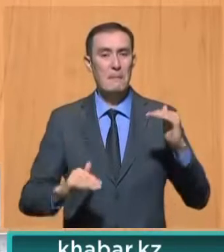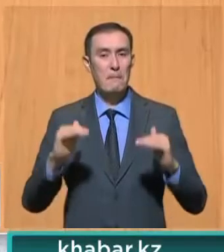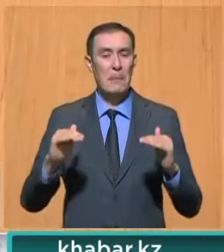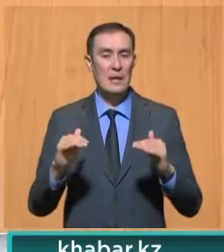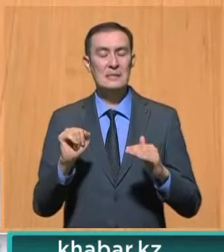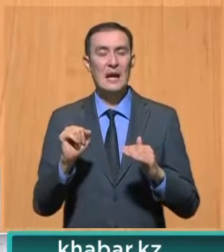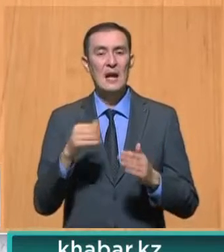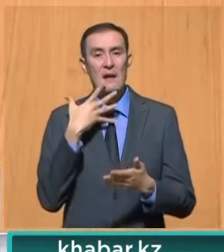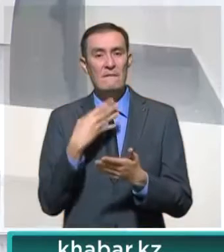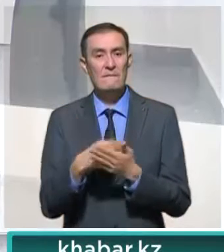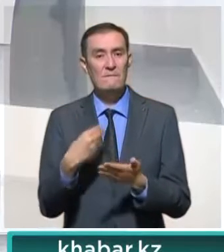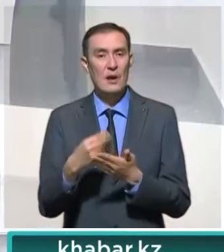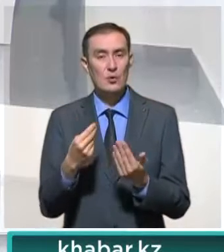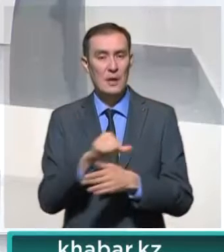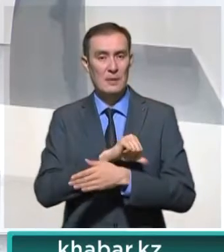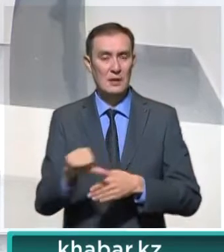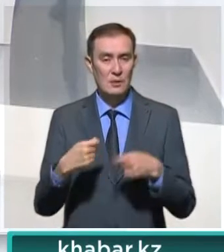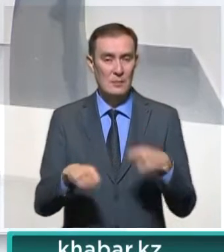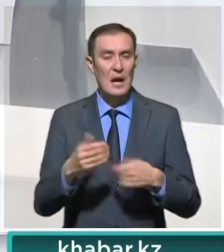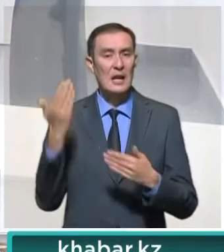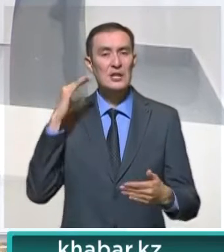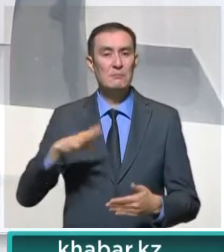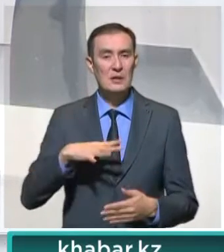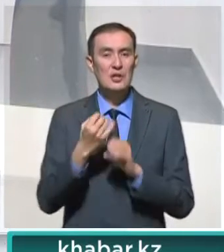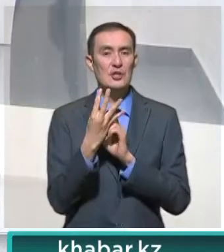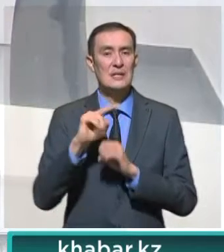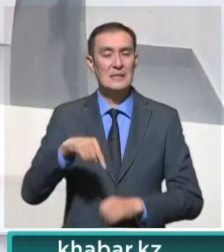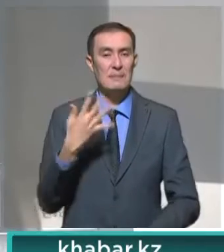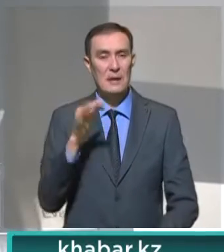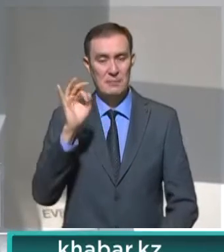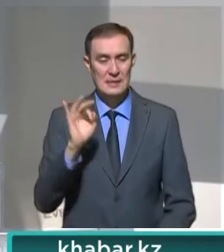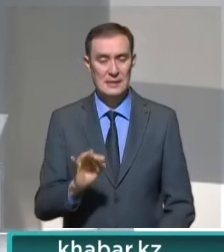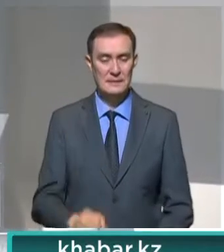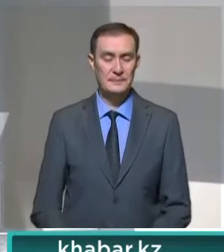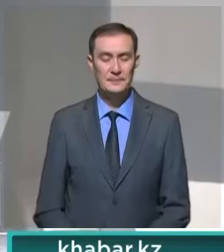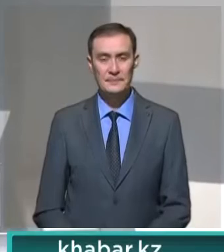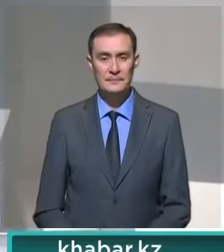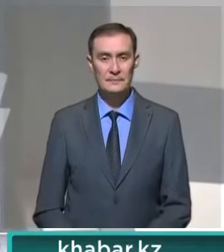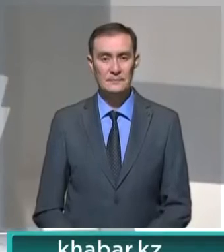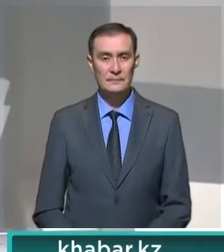внутреннем валютном рынке. Ранее базовая ставка была на уровне 14,5%. Thank you.